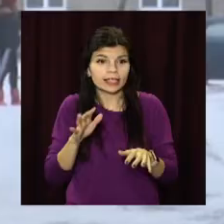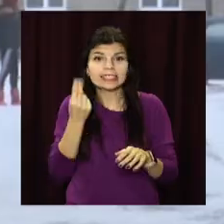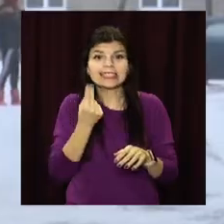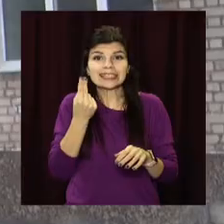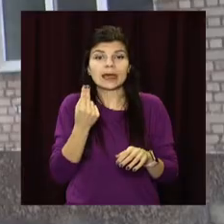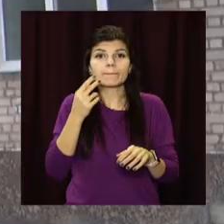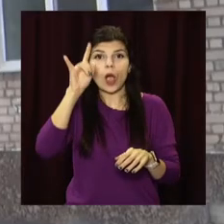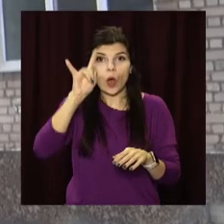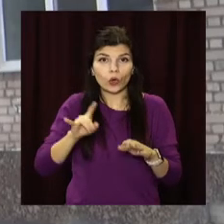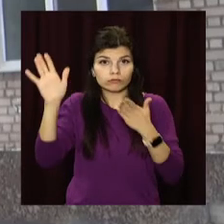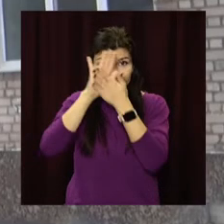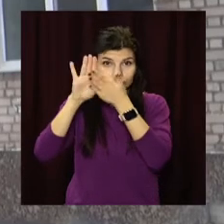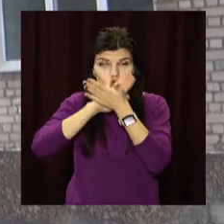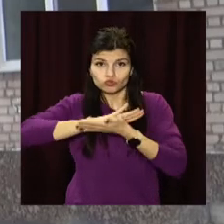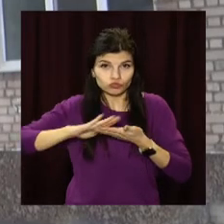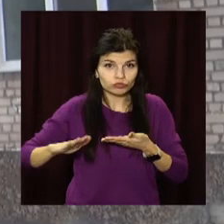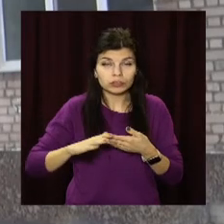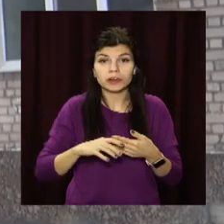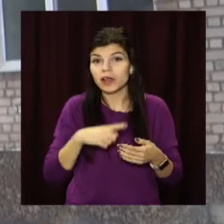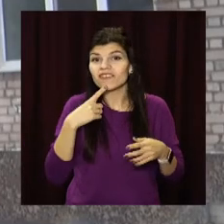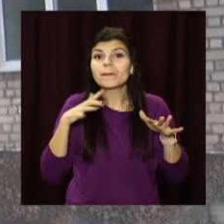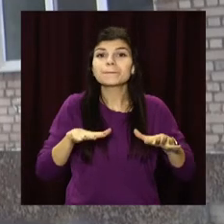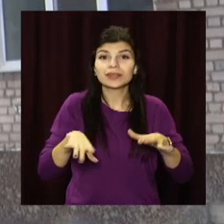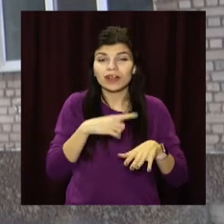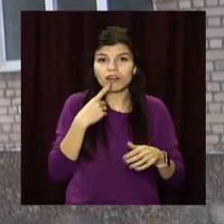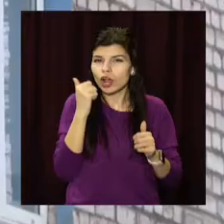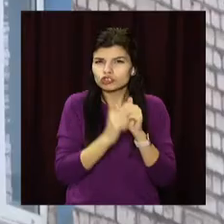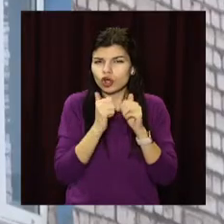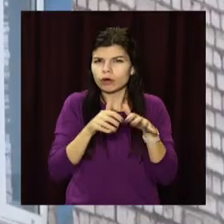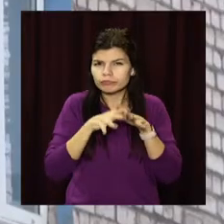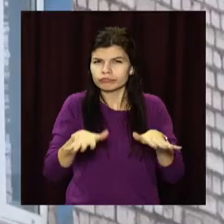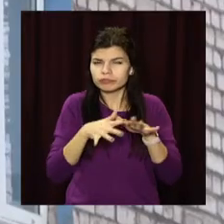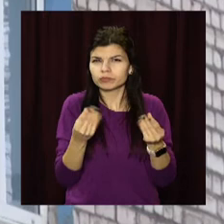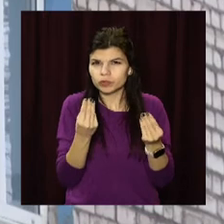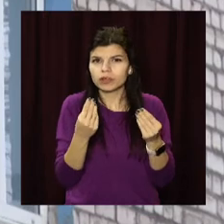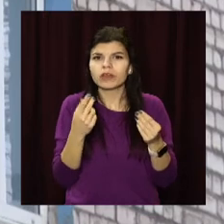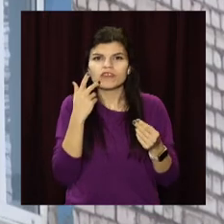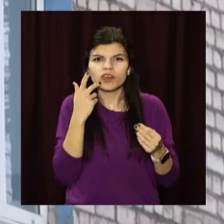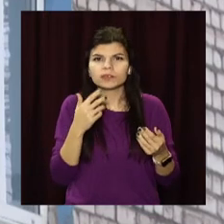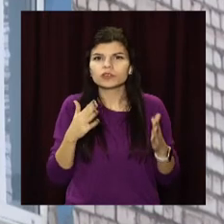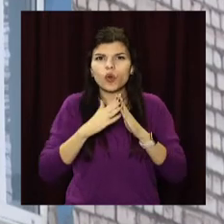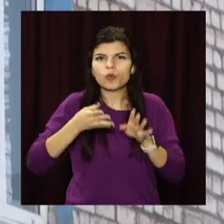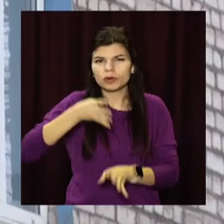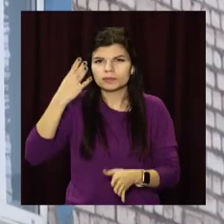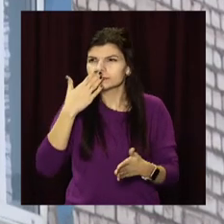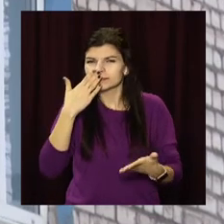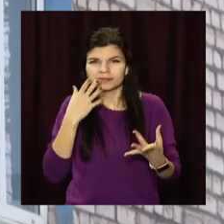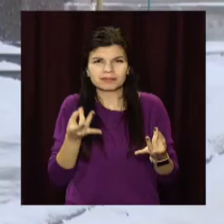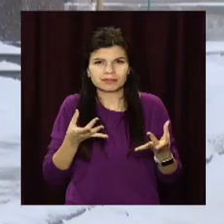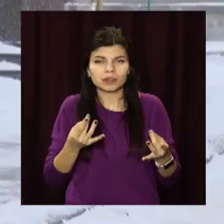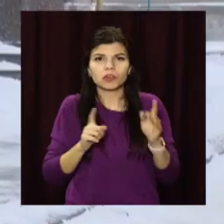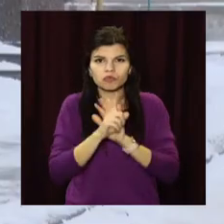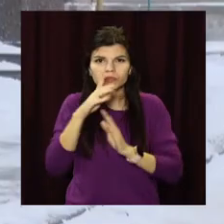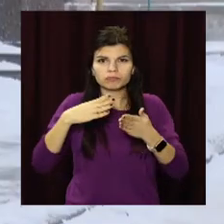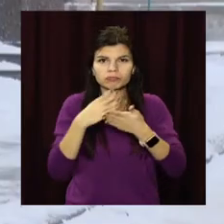зацементували окошечки. Місцеві розповідають, через постійні підтоплення у їхніх квартирах було вогко. Будинок останнім часом почав